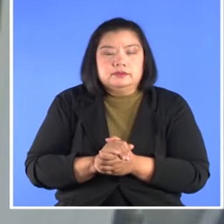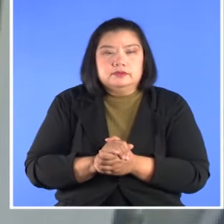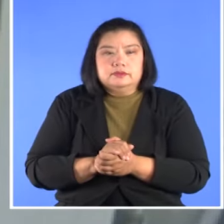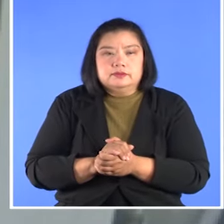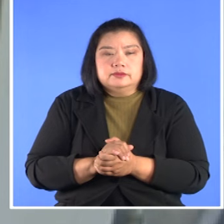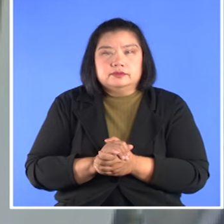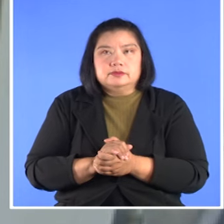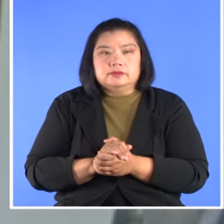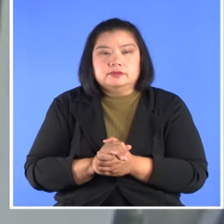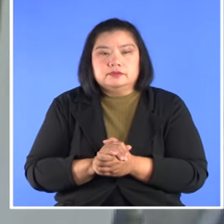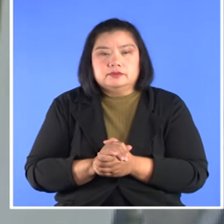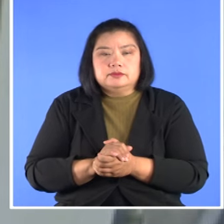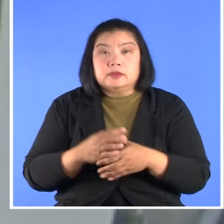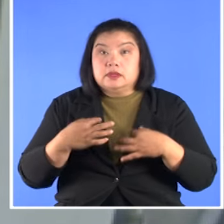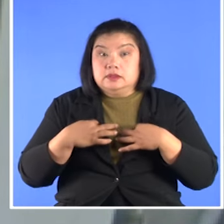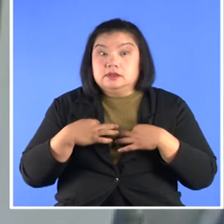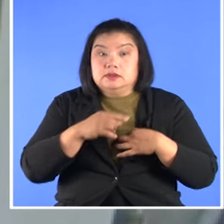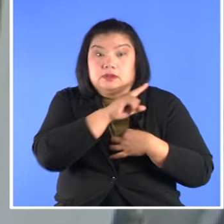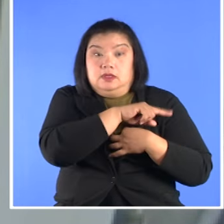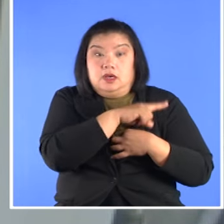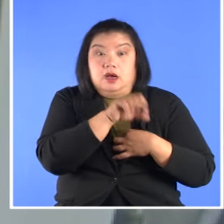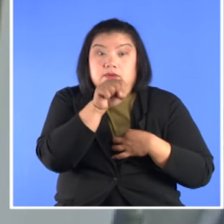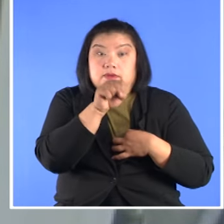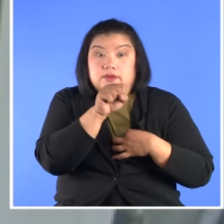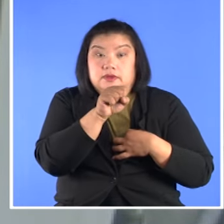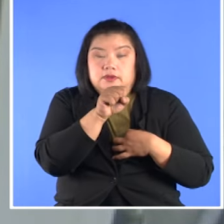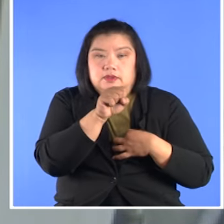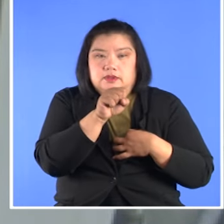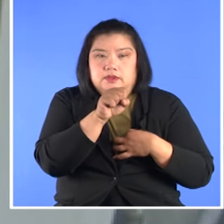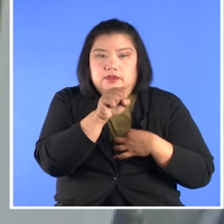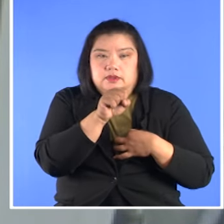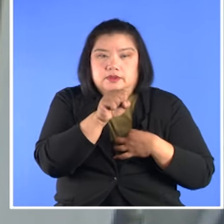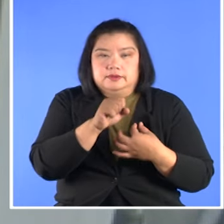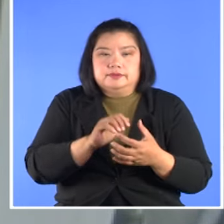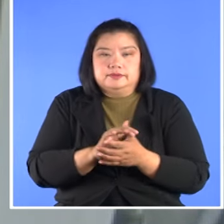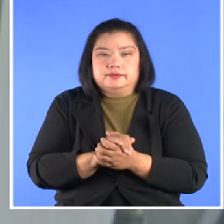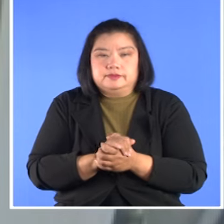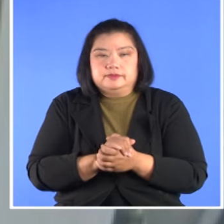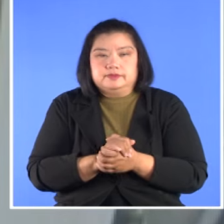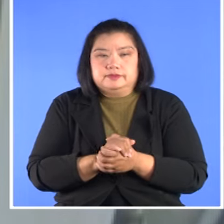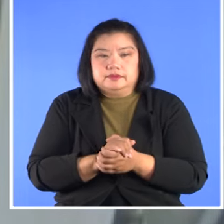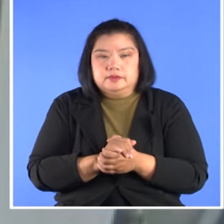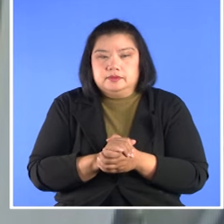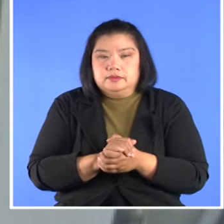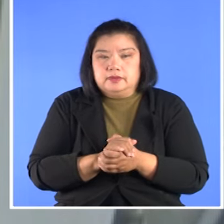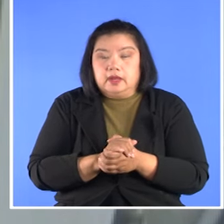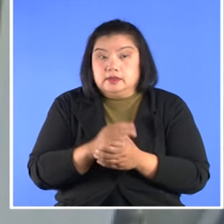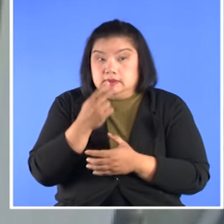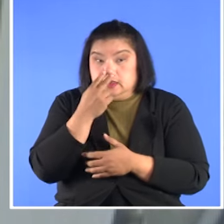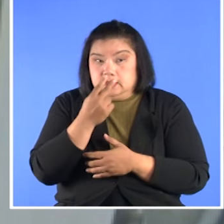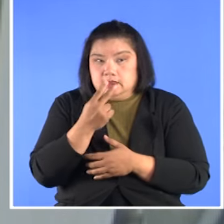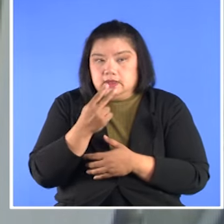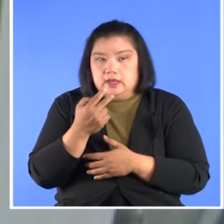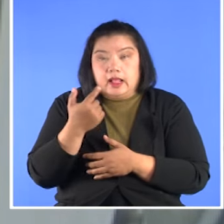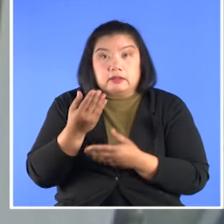คนนี้ใส่เสื้อสีขาวมีถุงก๊อบแก๊บอ่าอยู่ที่หัวเออนี่นะลงมาจากรถมอเตอร์ไซค์ไปแล้วก็เอาน้ำมัน